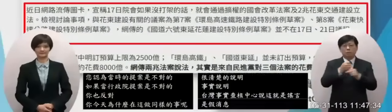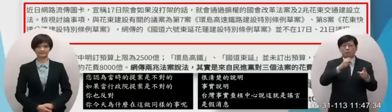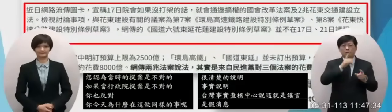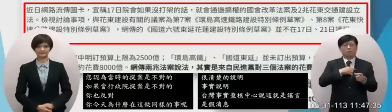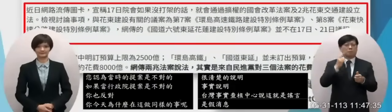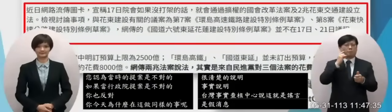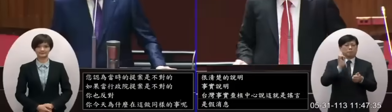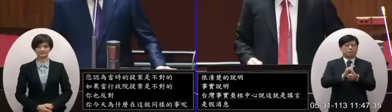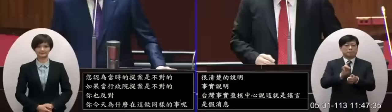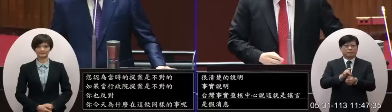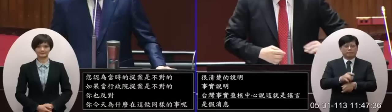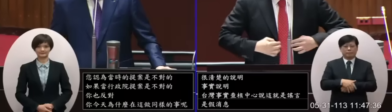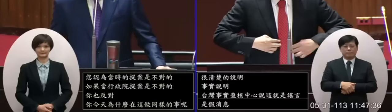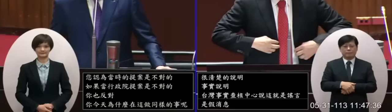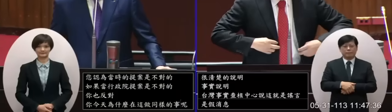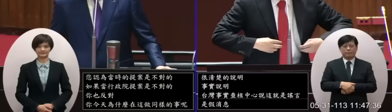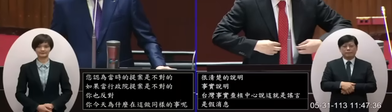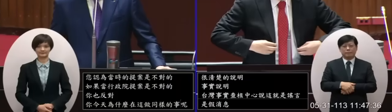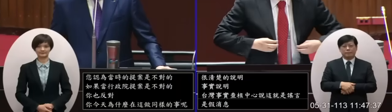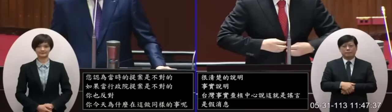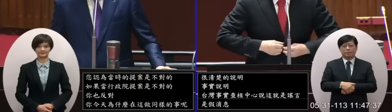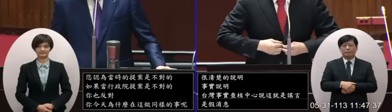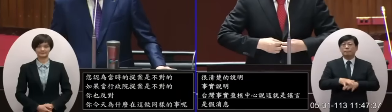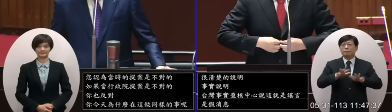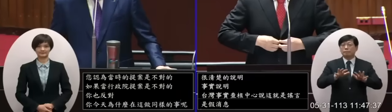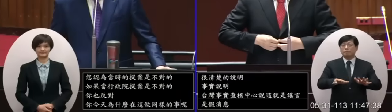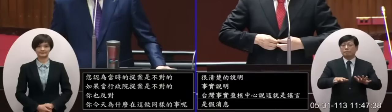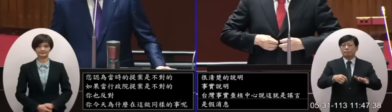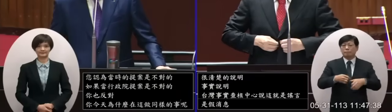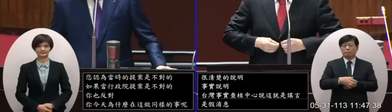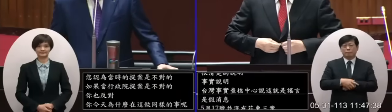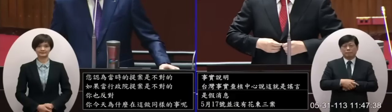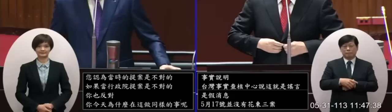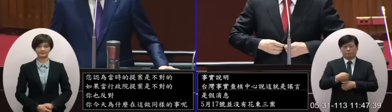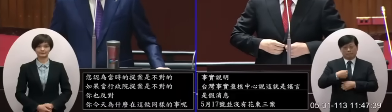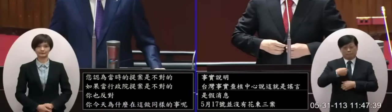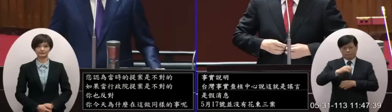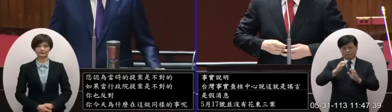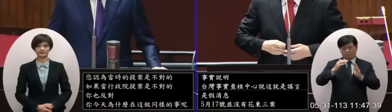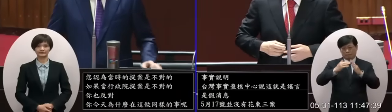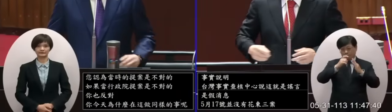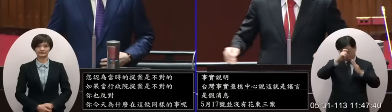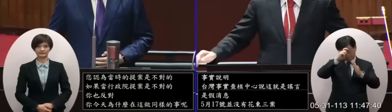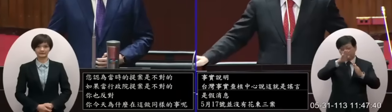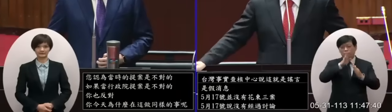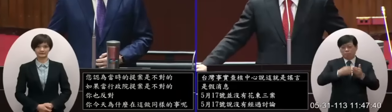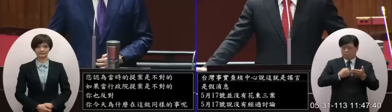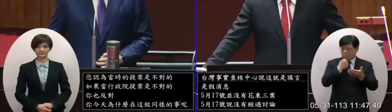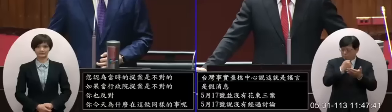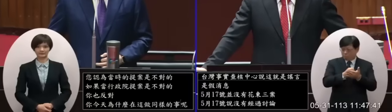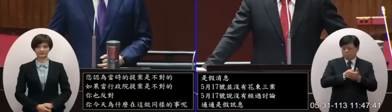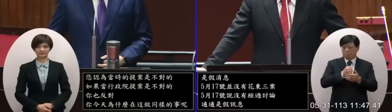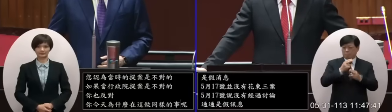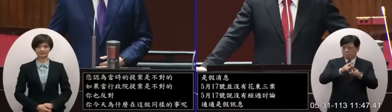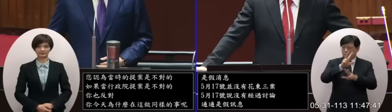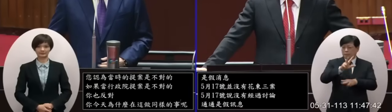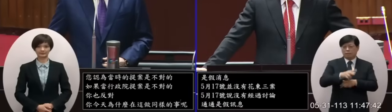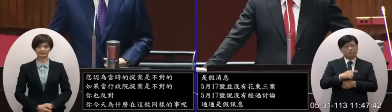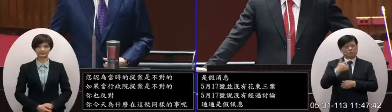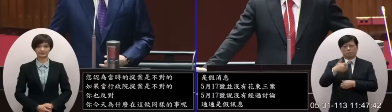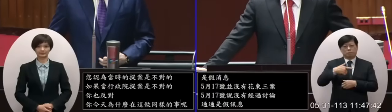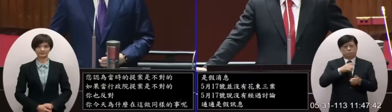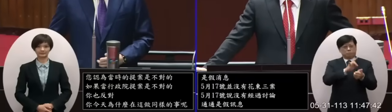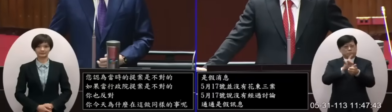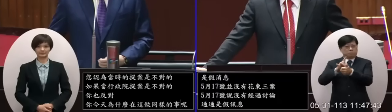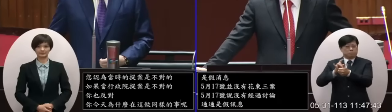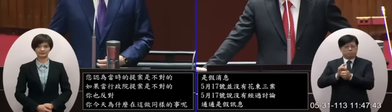假讯息。我们今天国家，我们希望是忠诚信实，而不是诈